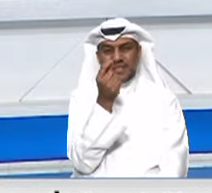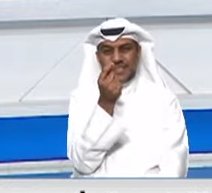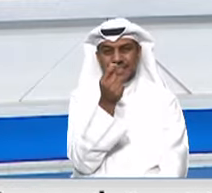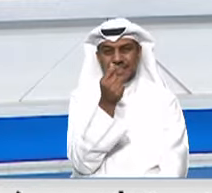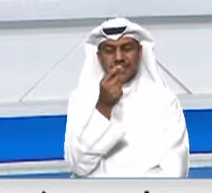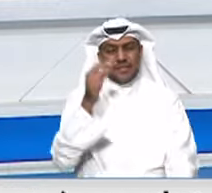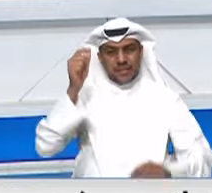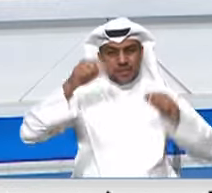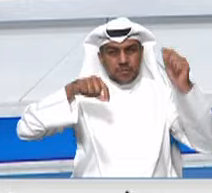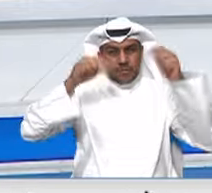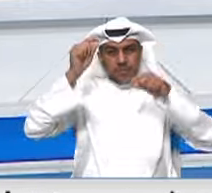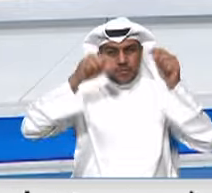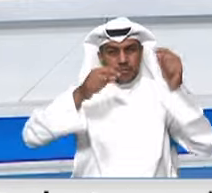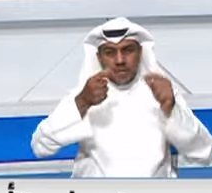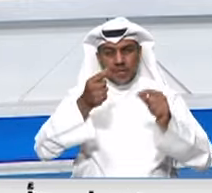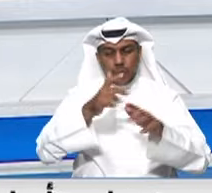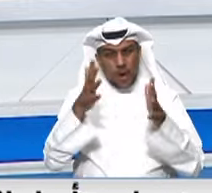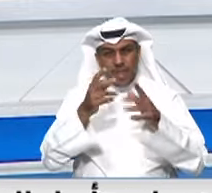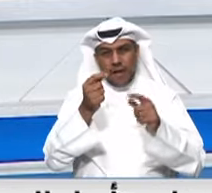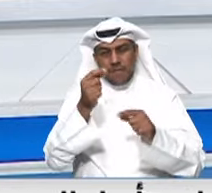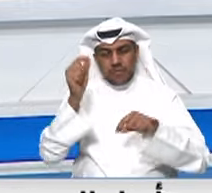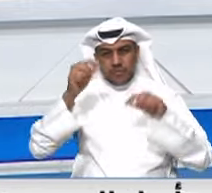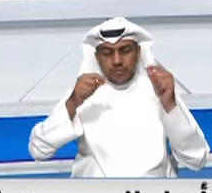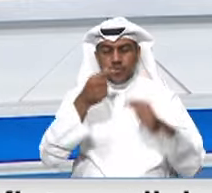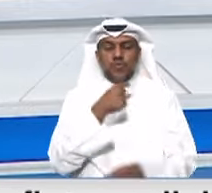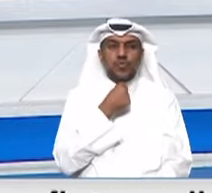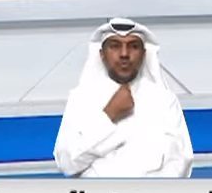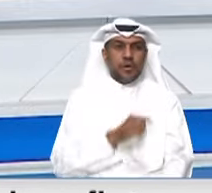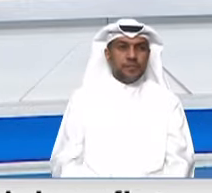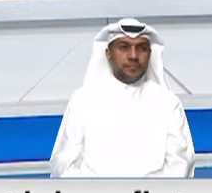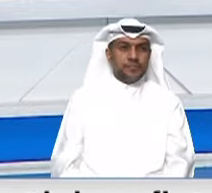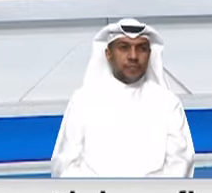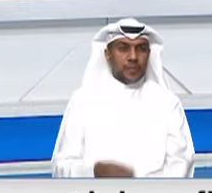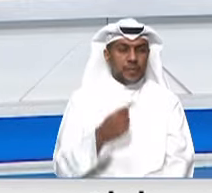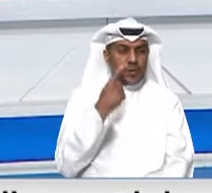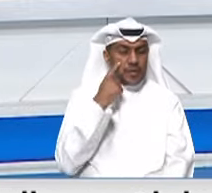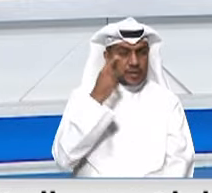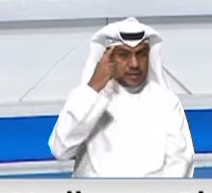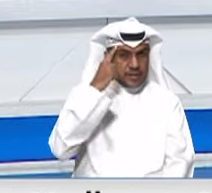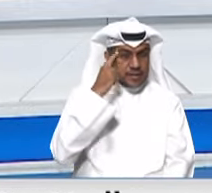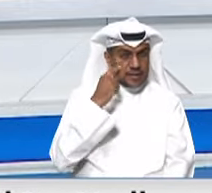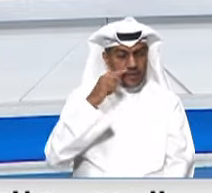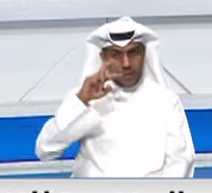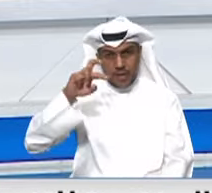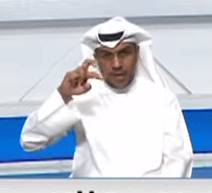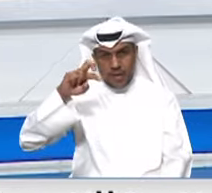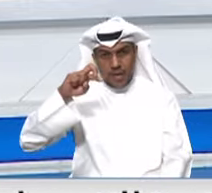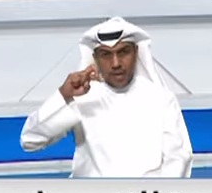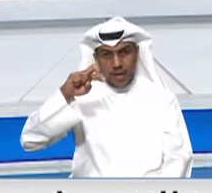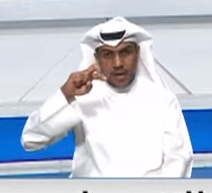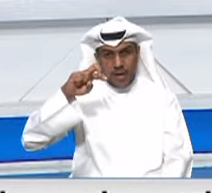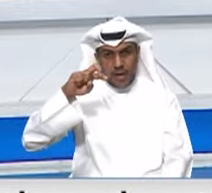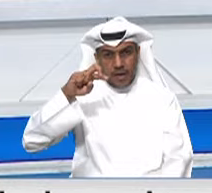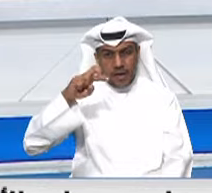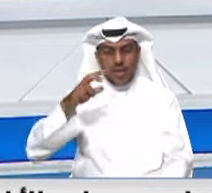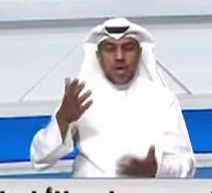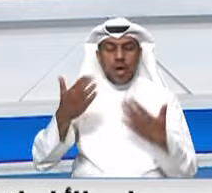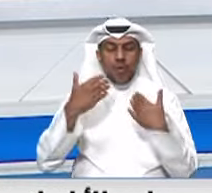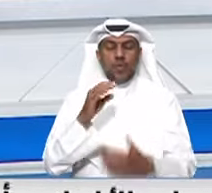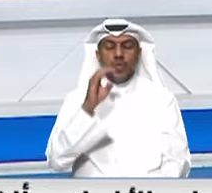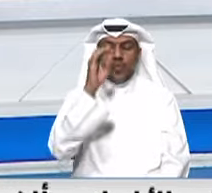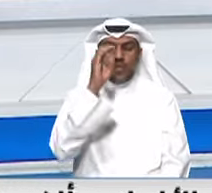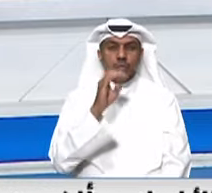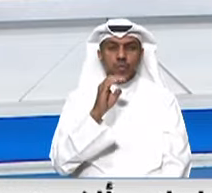متفرقة ومحدودة على بعض المناطق. تستمر يعني الأجواء المعتدلة ابتداء من يوم السبت والأحد، استمرار في الرياح الجنوبية